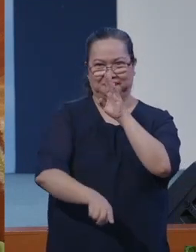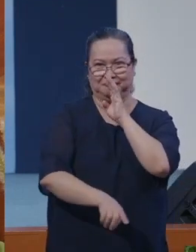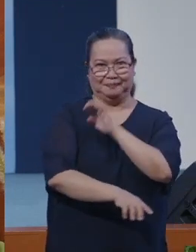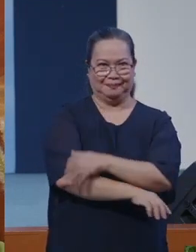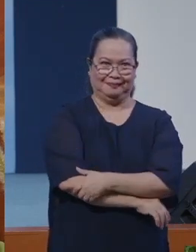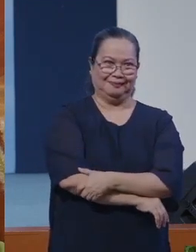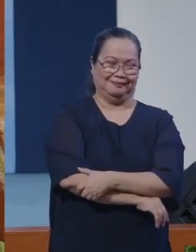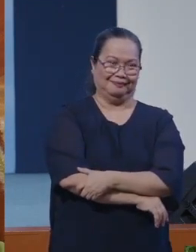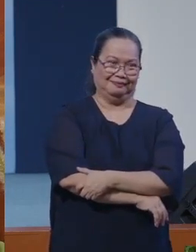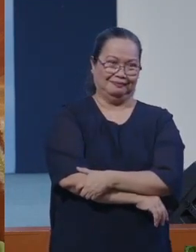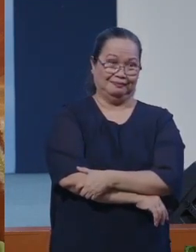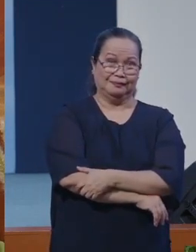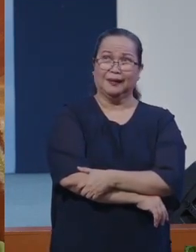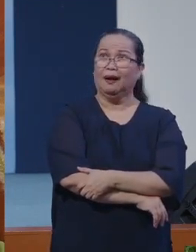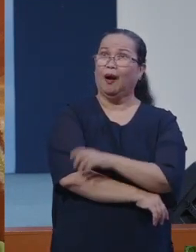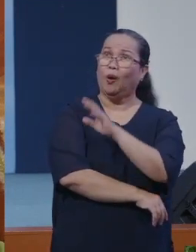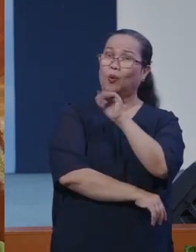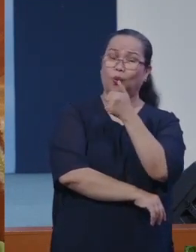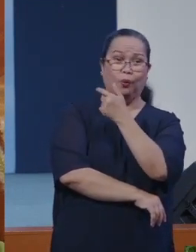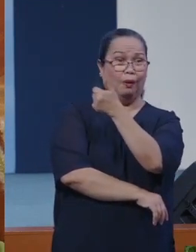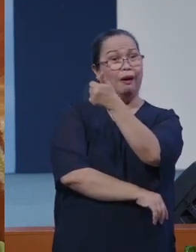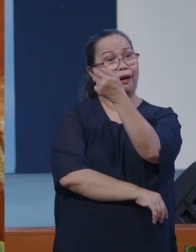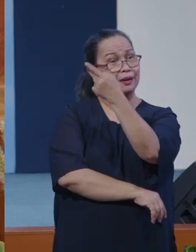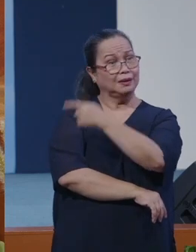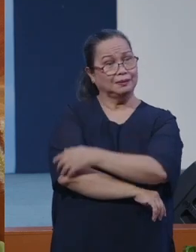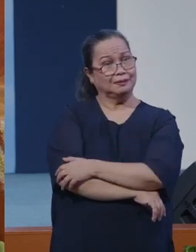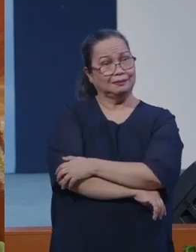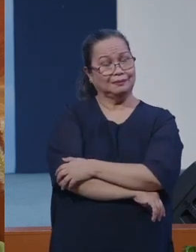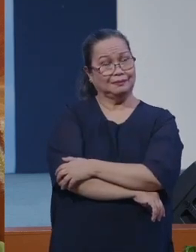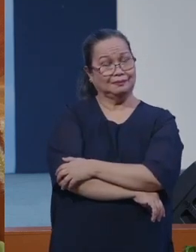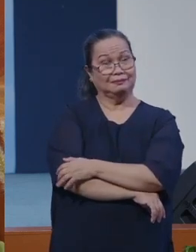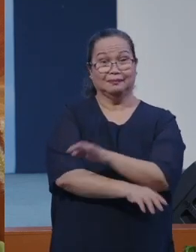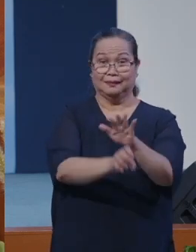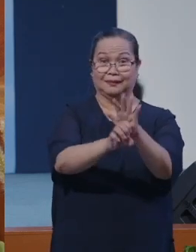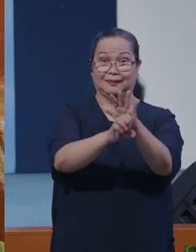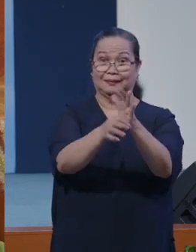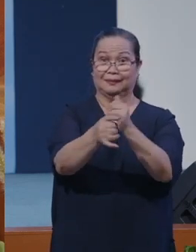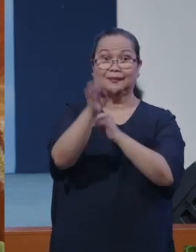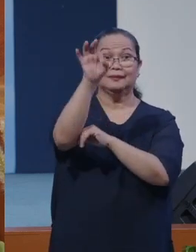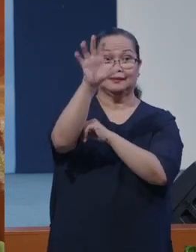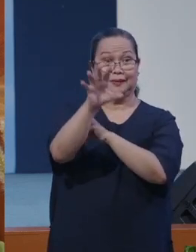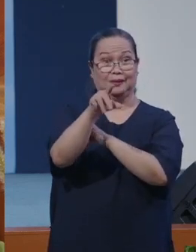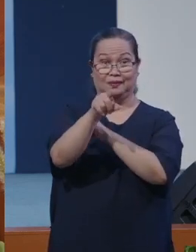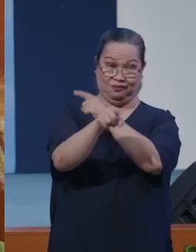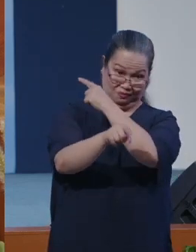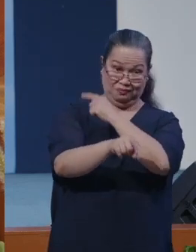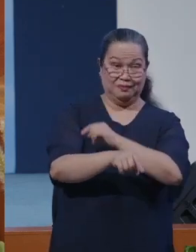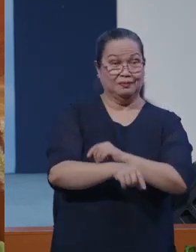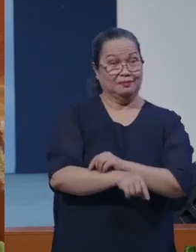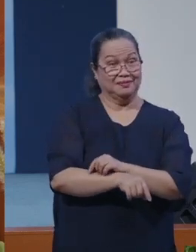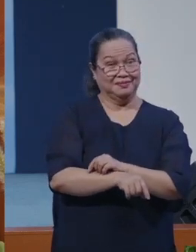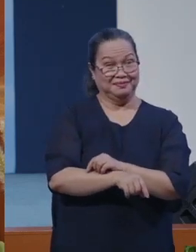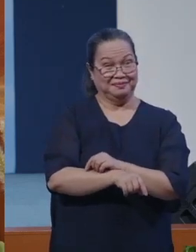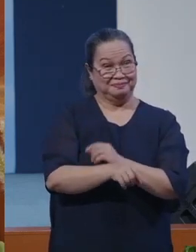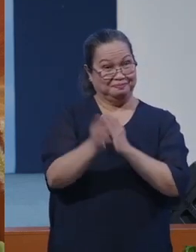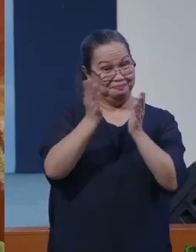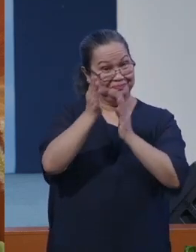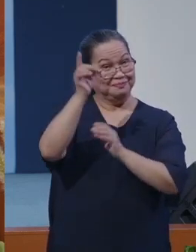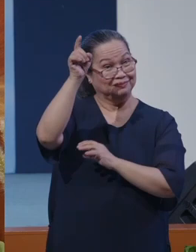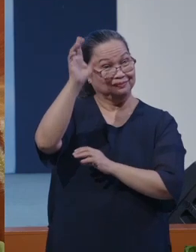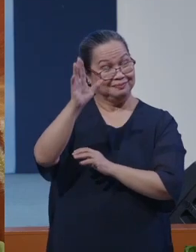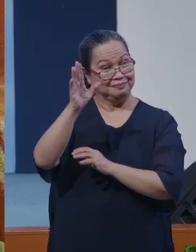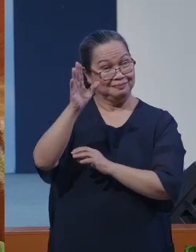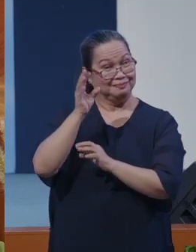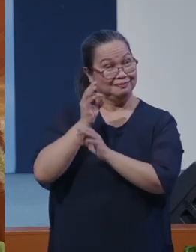Paano na yung iba, Panginoon, sabihin nyo, halimbawa kayo, pastor, di ba kayo ay naglilingkod sa